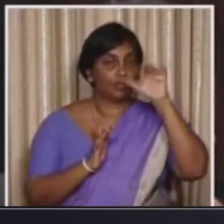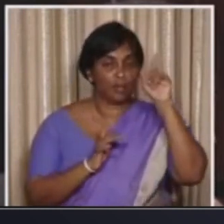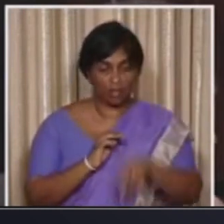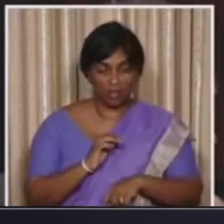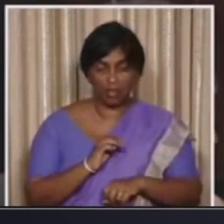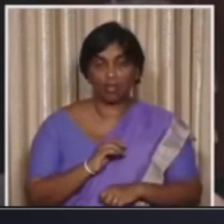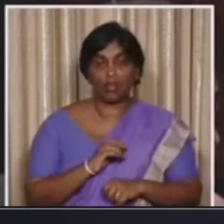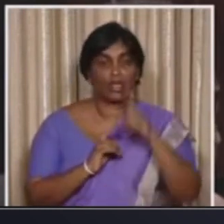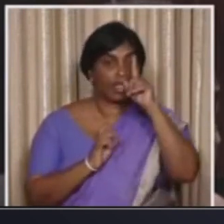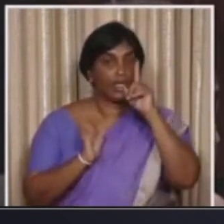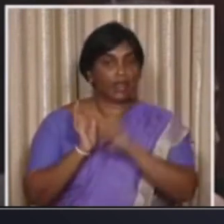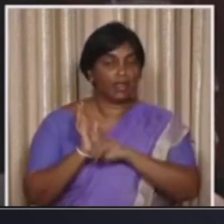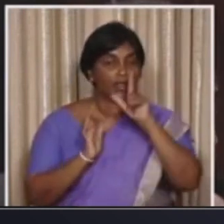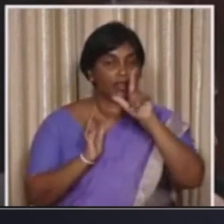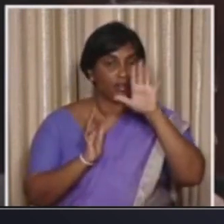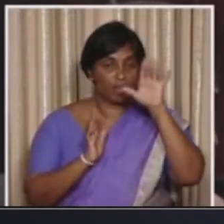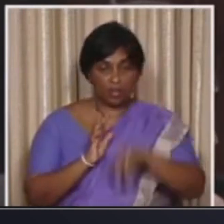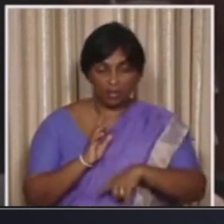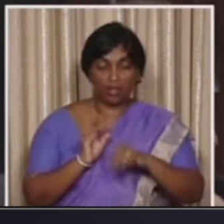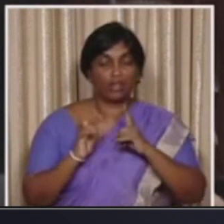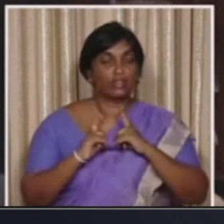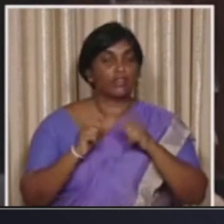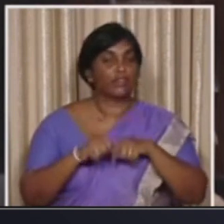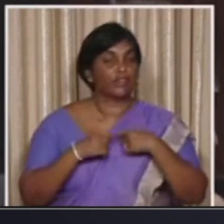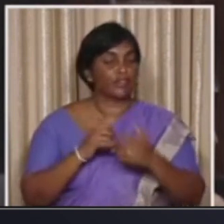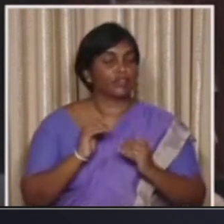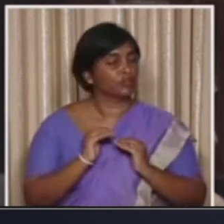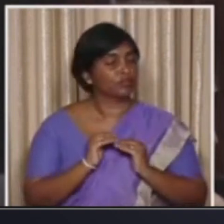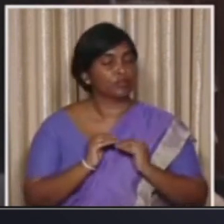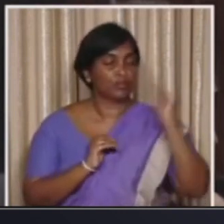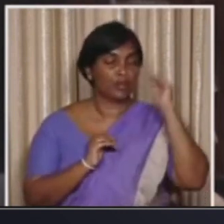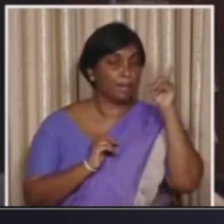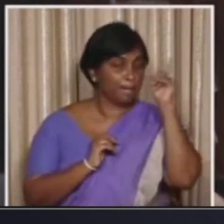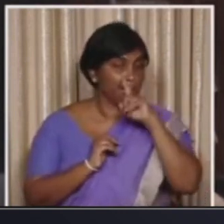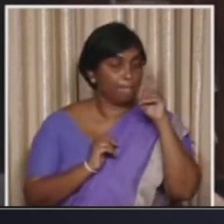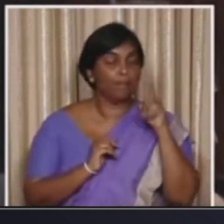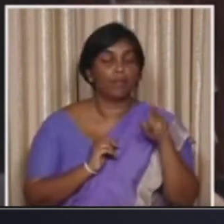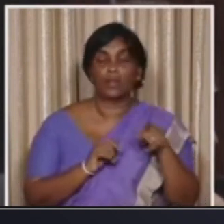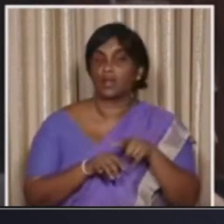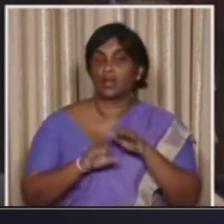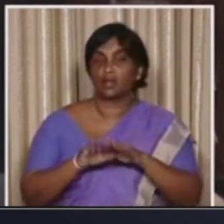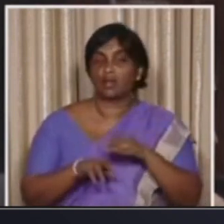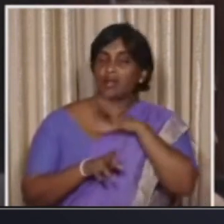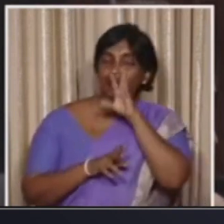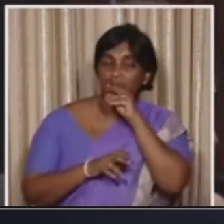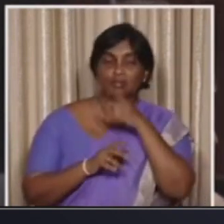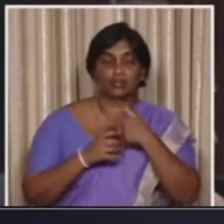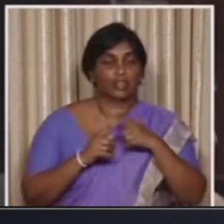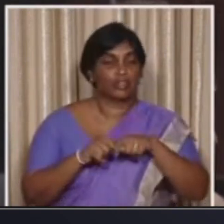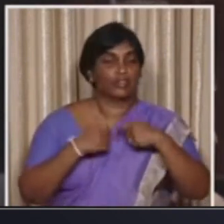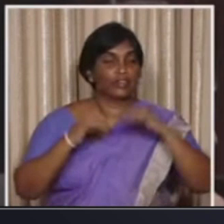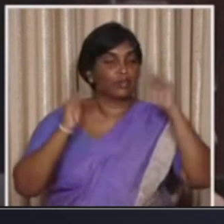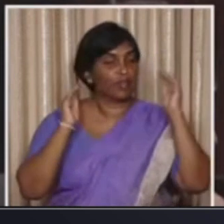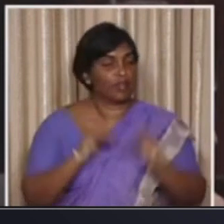1,75,000ක්. 1,75,000ට ජීවන වියදම ඉහළ ගිහිලා තියෙන වෙලාවේ මාසිකව මේ කටමැත දොඩවනවා උද්දමනේ